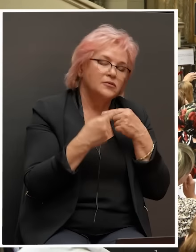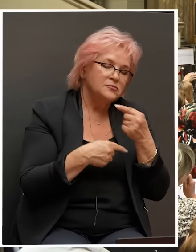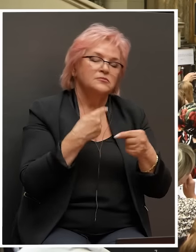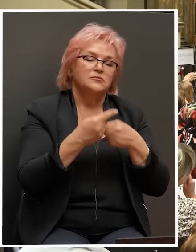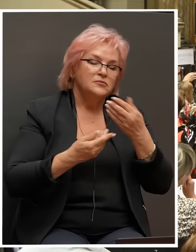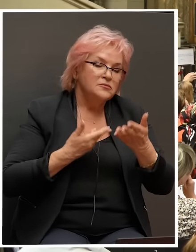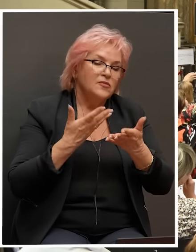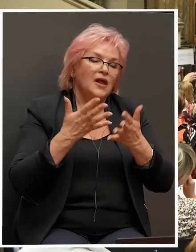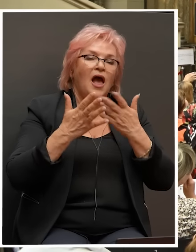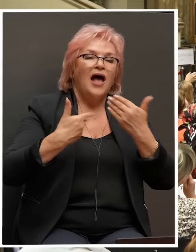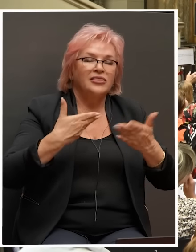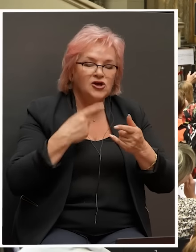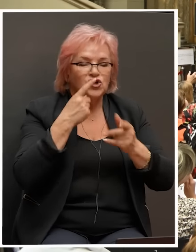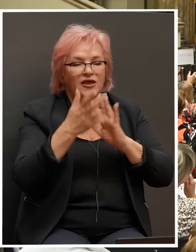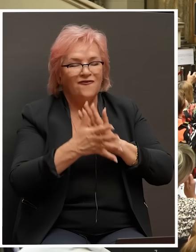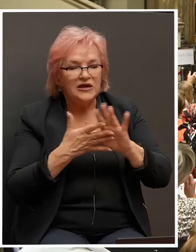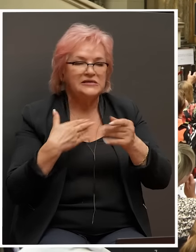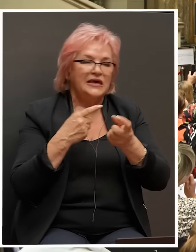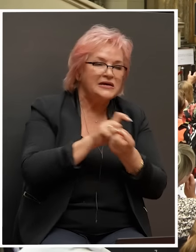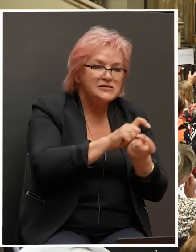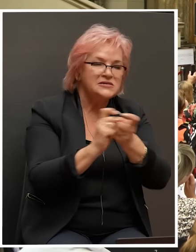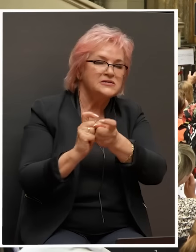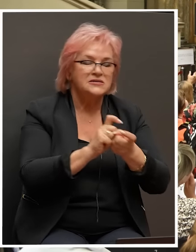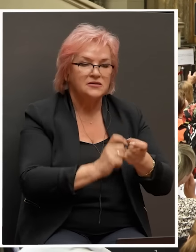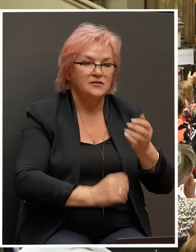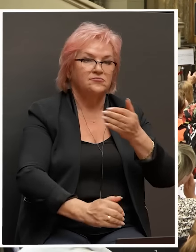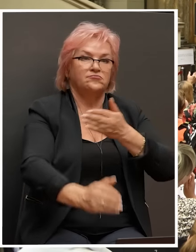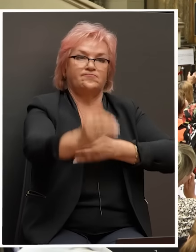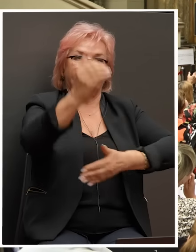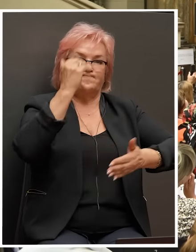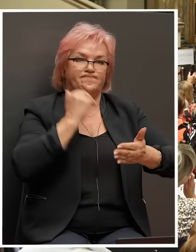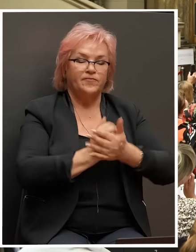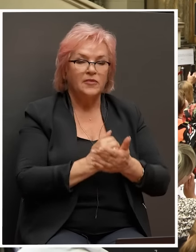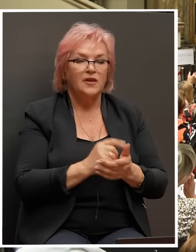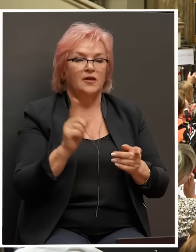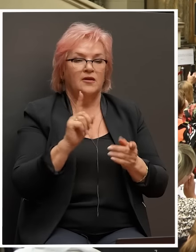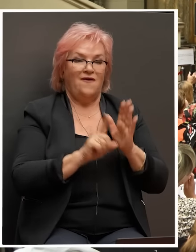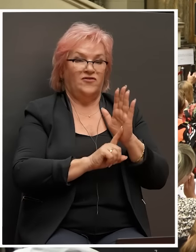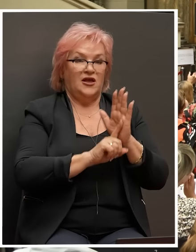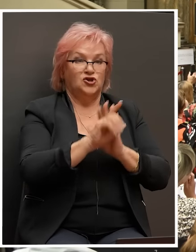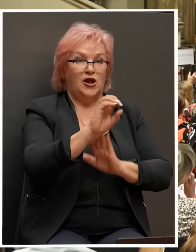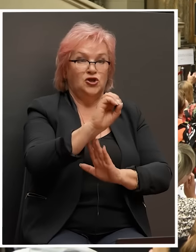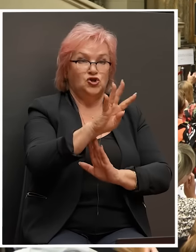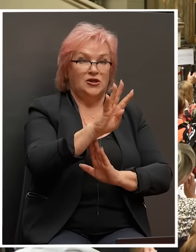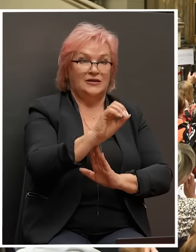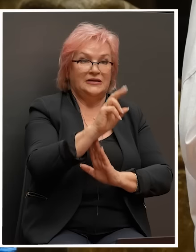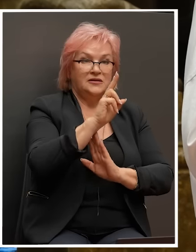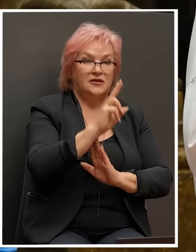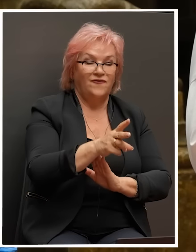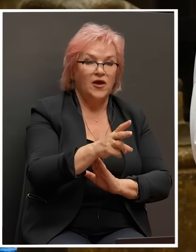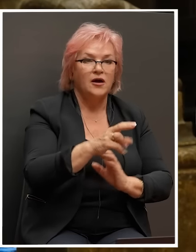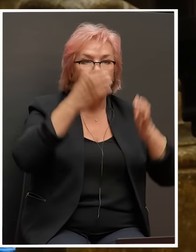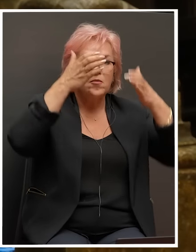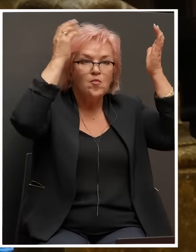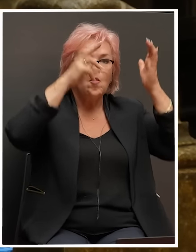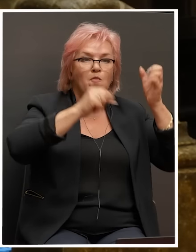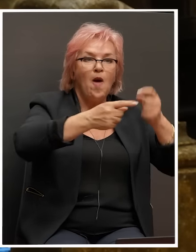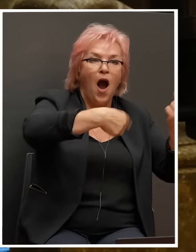выяснение отношений и очень сложная политическая ситуация приводит в конечном итоге к тому, что в начале XIV века папы